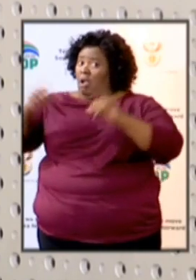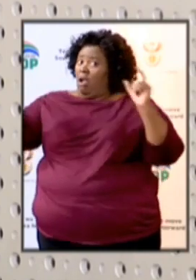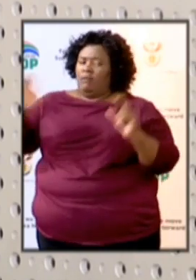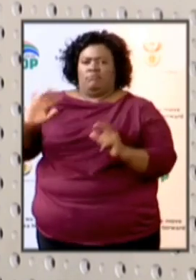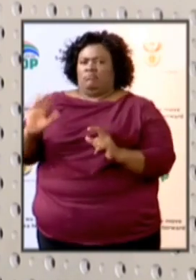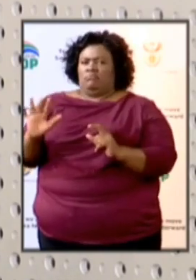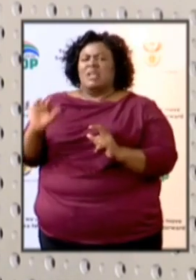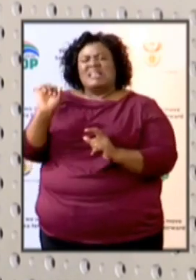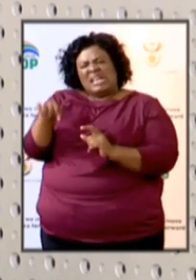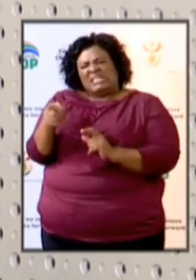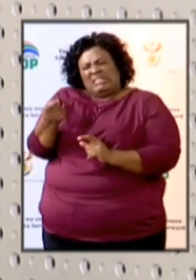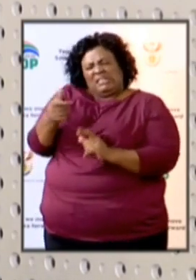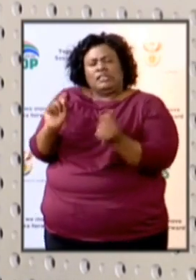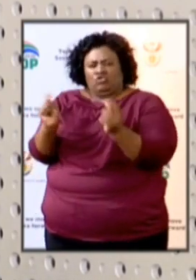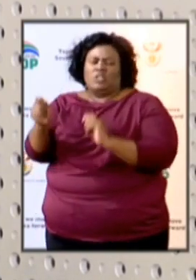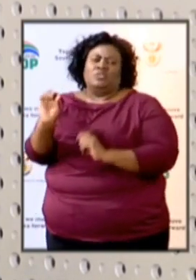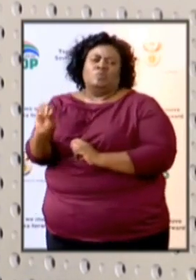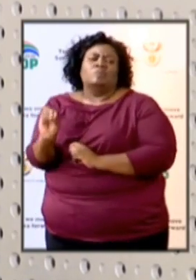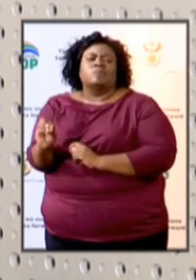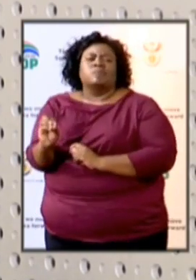kakhulu